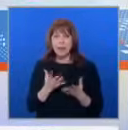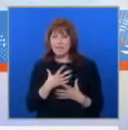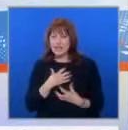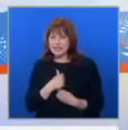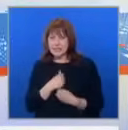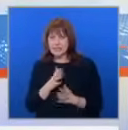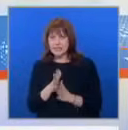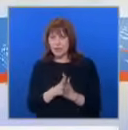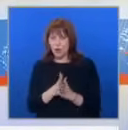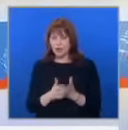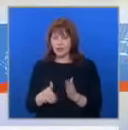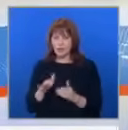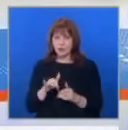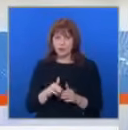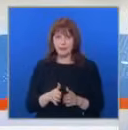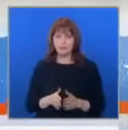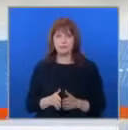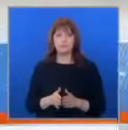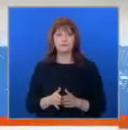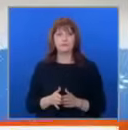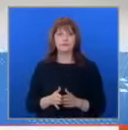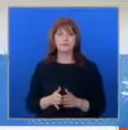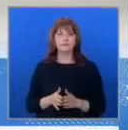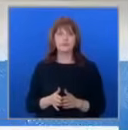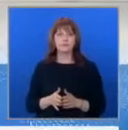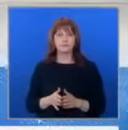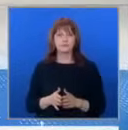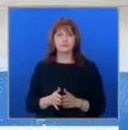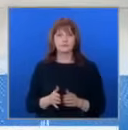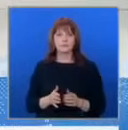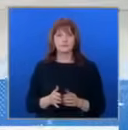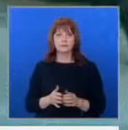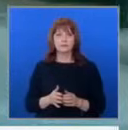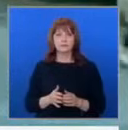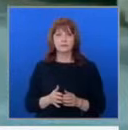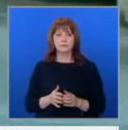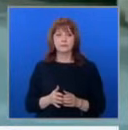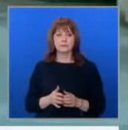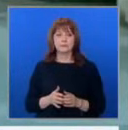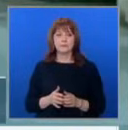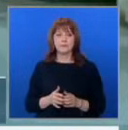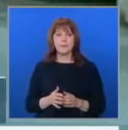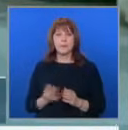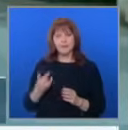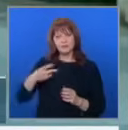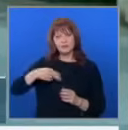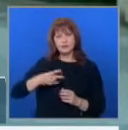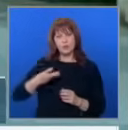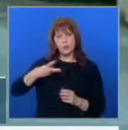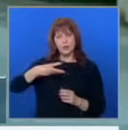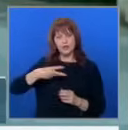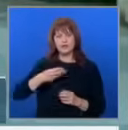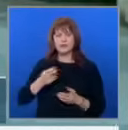ли са още хората. Добър вечер, Митко. Здравейте! Вторични трусове бяха отчетени